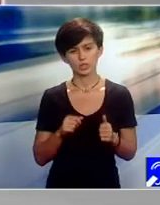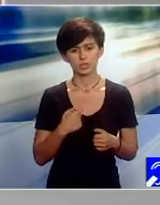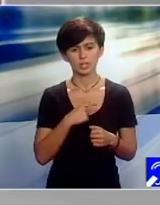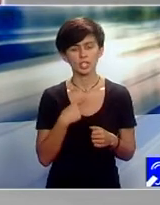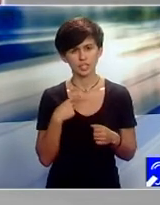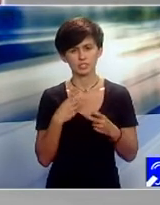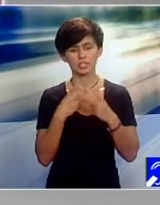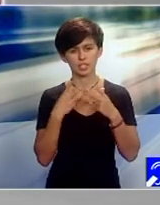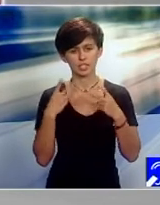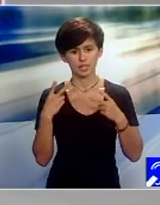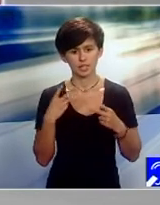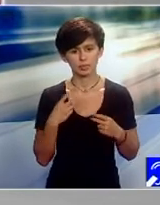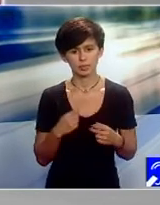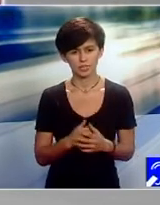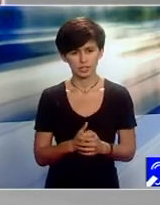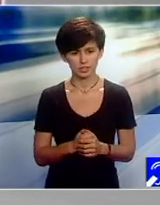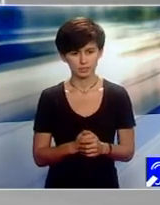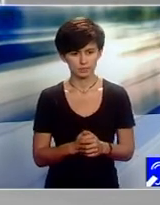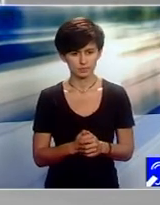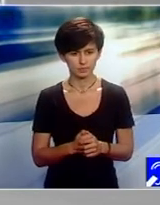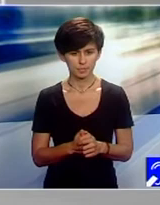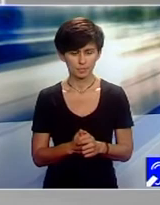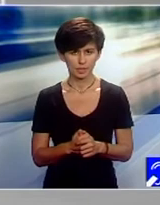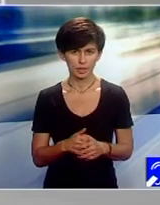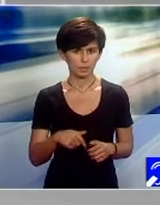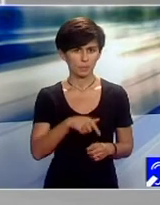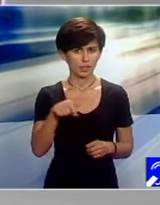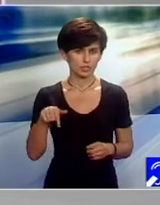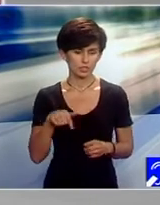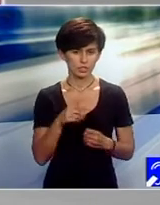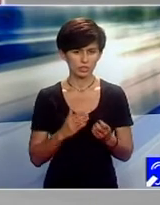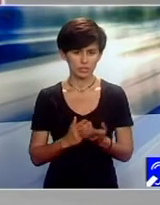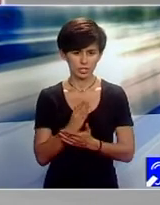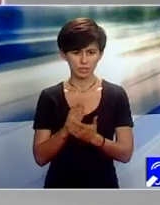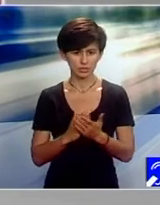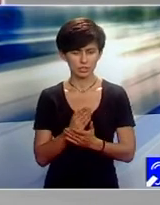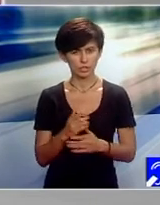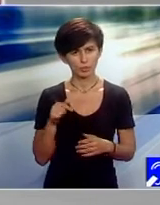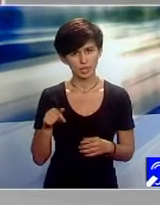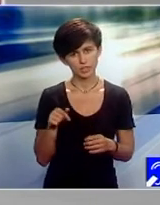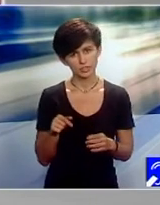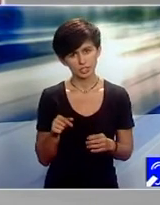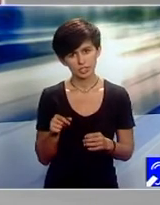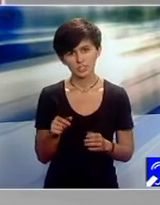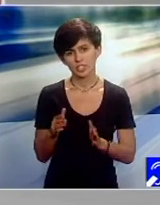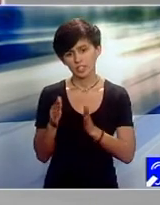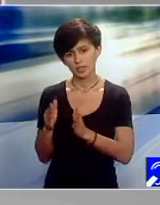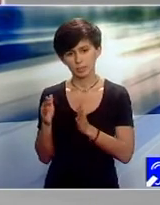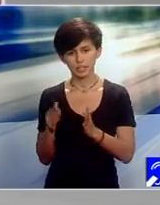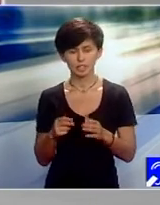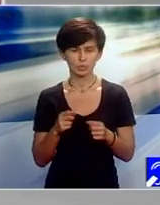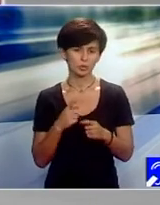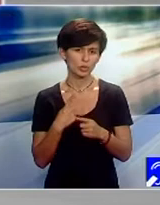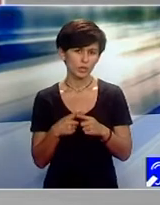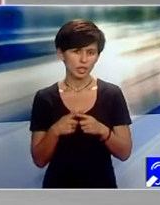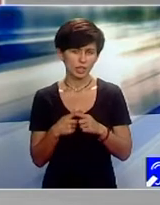Am spus, exercițiile fizice. Da. Tocmai de aceea continuăm mai acest moment, mergem mai departe cu o